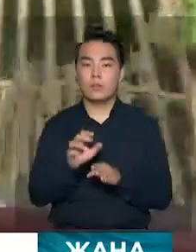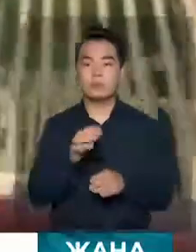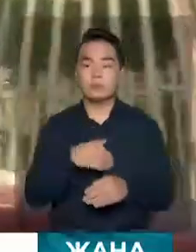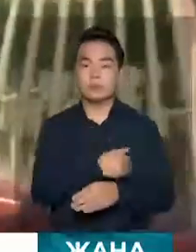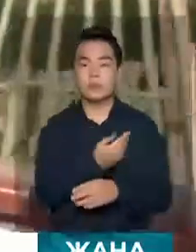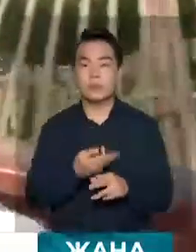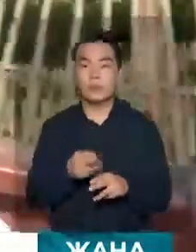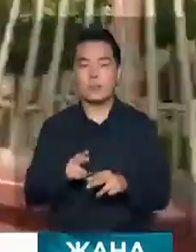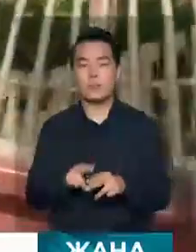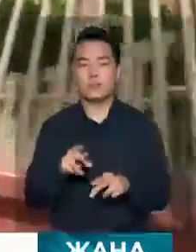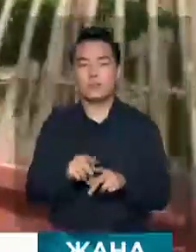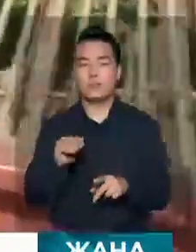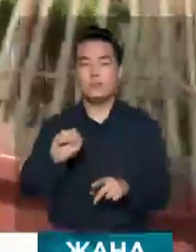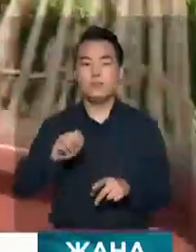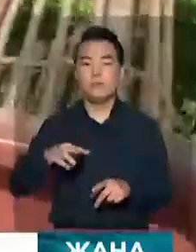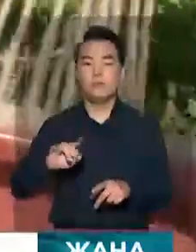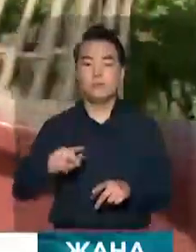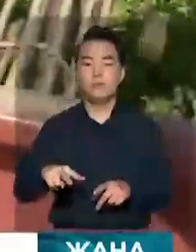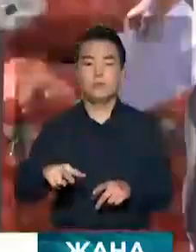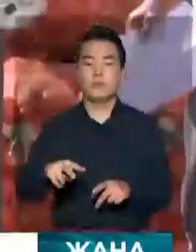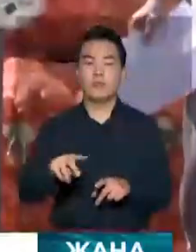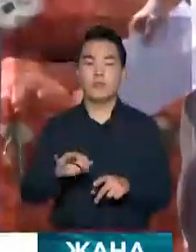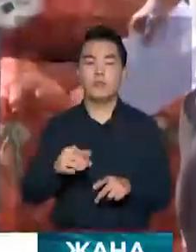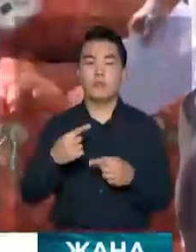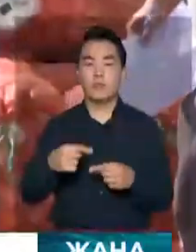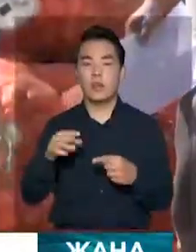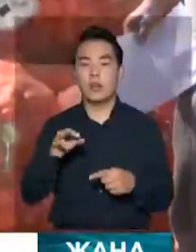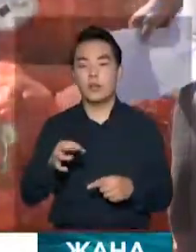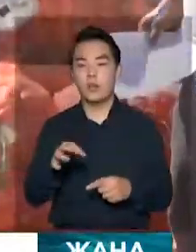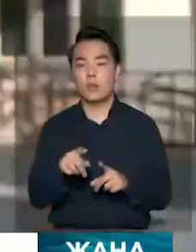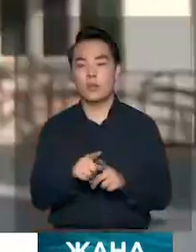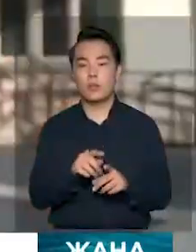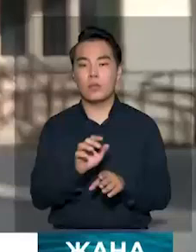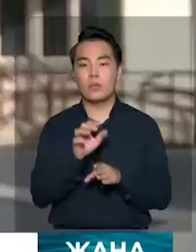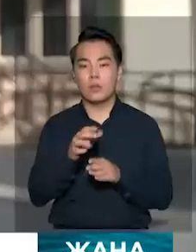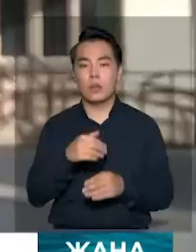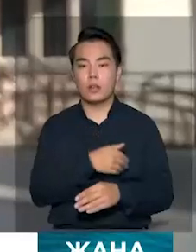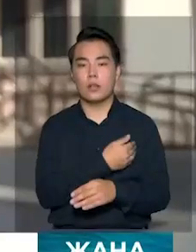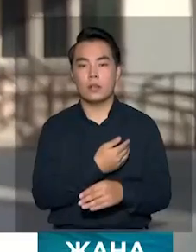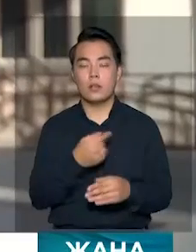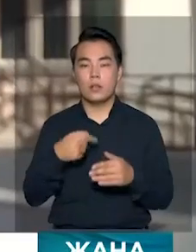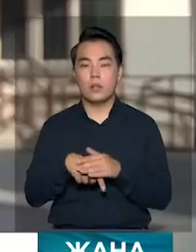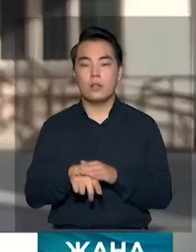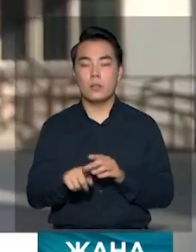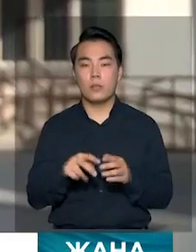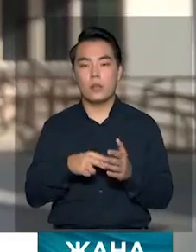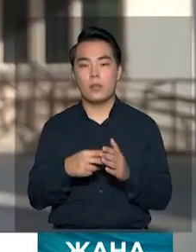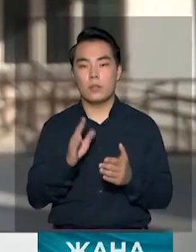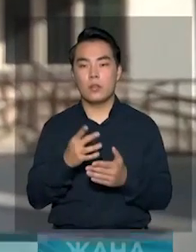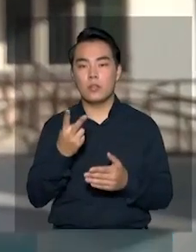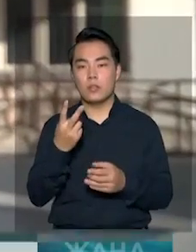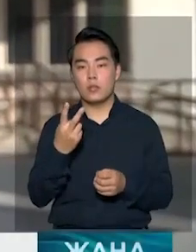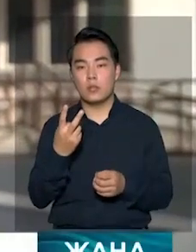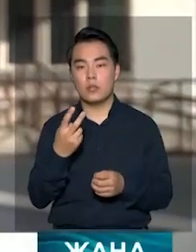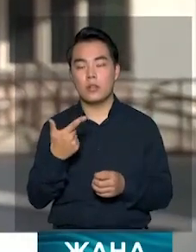Меркі, Қордай, Жамбыл, Жуалы, Байзақ және Сарысу аудандары көш бастап тұр. Өткен жылмен салыстырғанда где-то